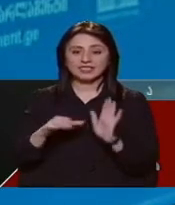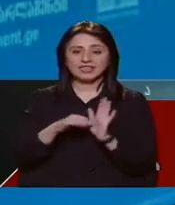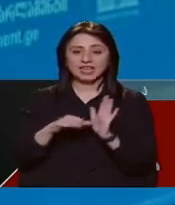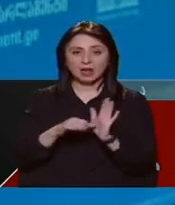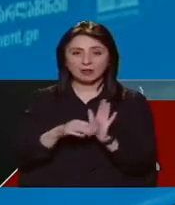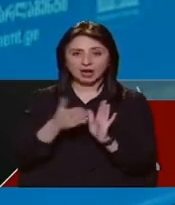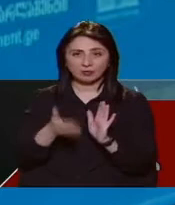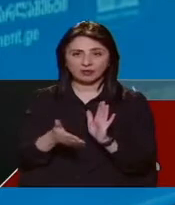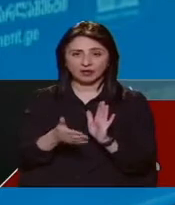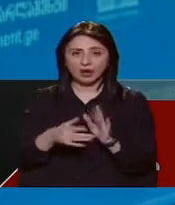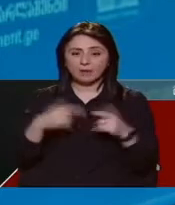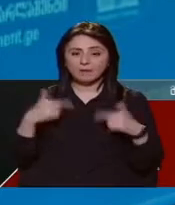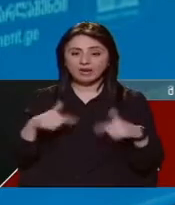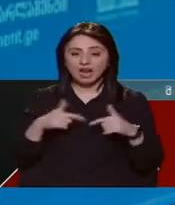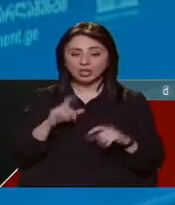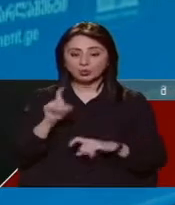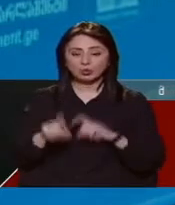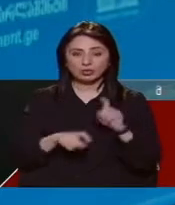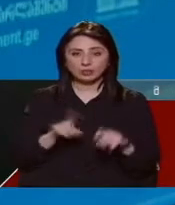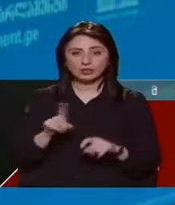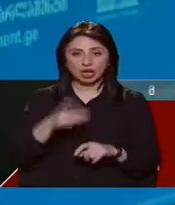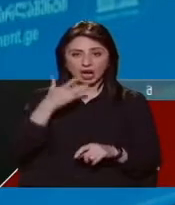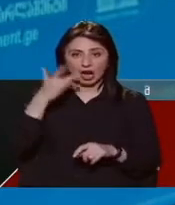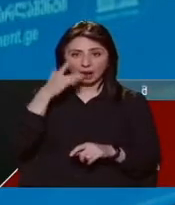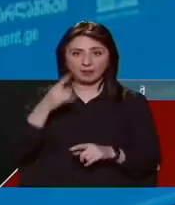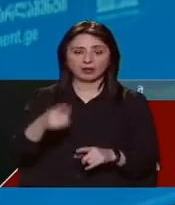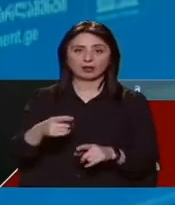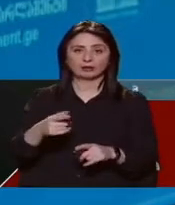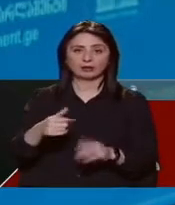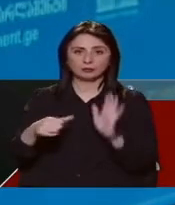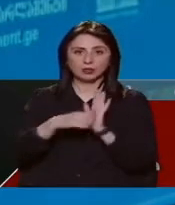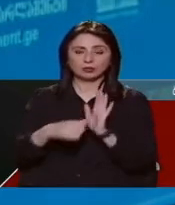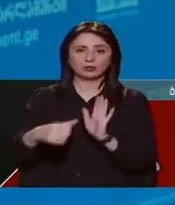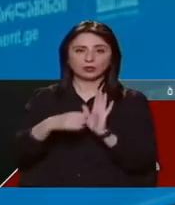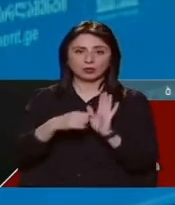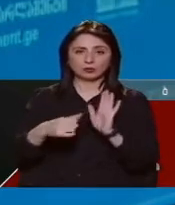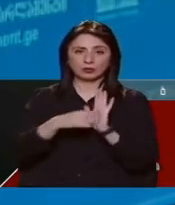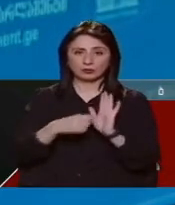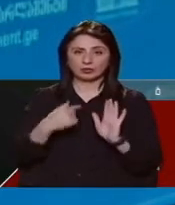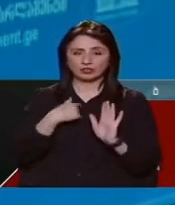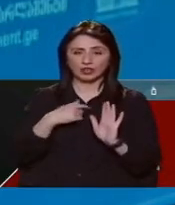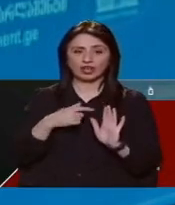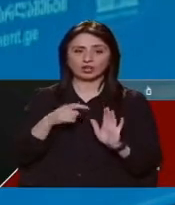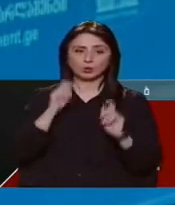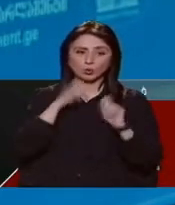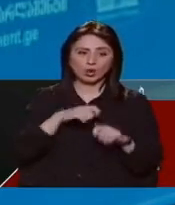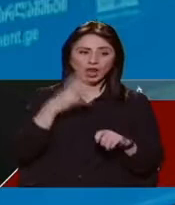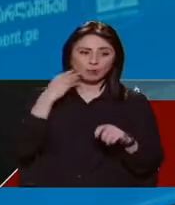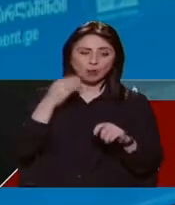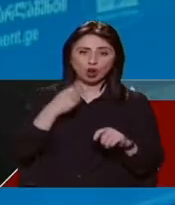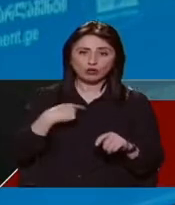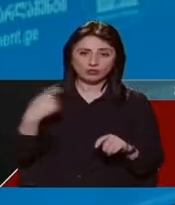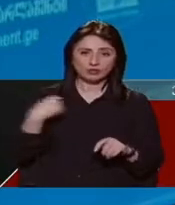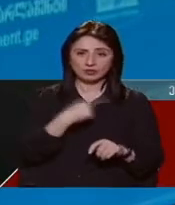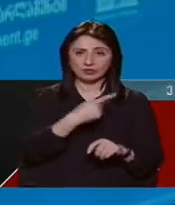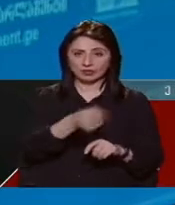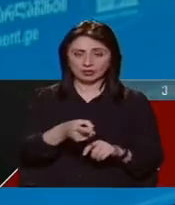დახმარებები ის პრაქტიკული ნაბიჯები რაც ამერიკა დგამს ჩვენი უკრაინის და მოლდოვის